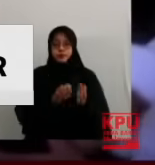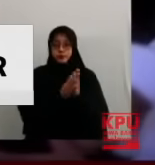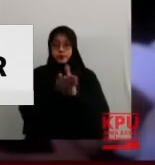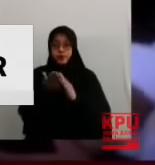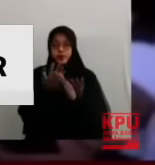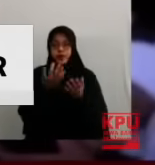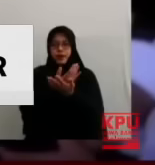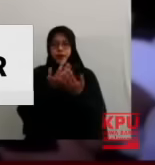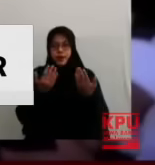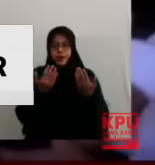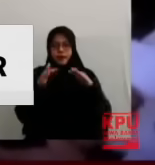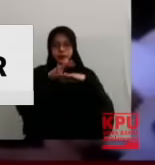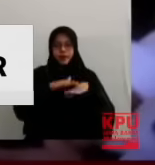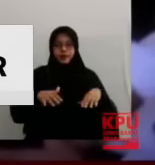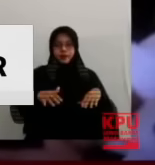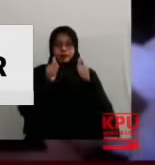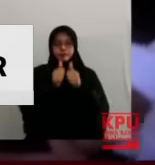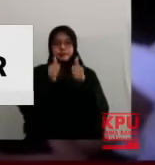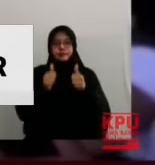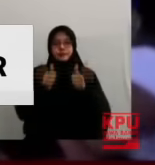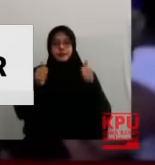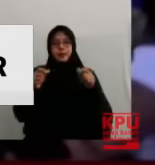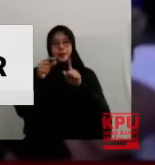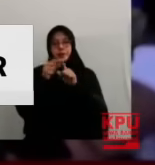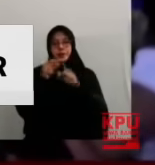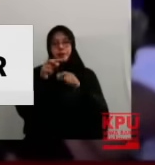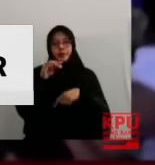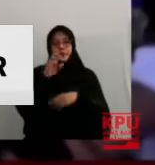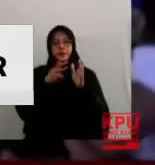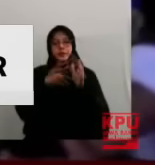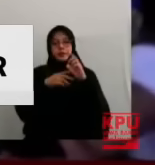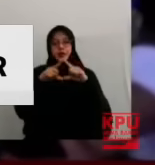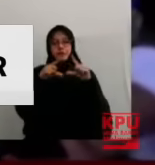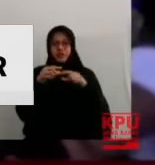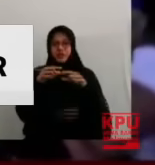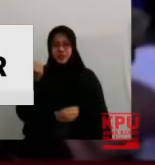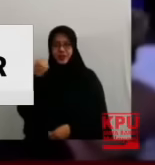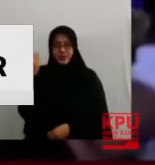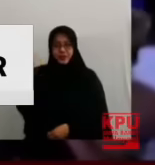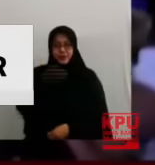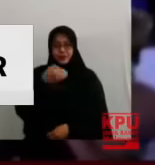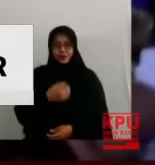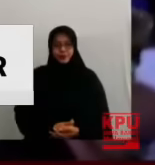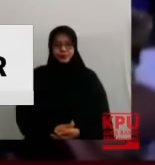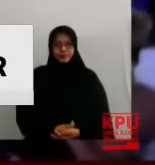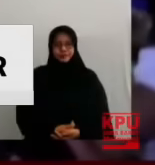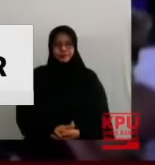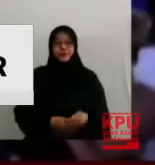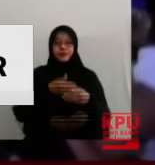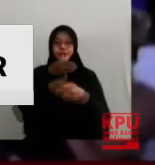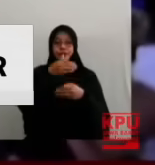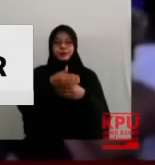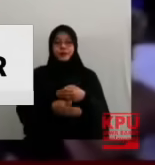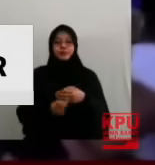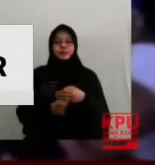adil makmur Prima enggak bisa masuk kemudian juga